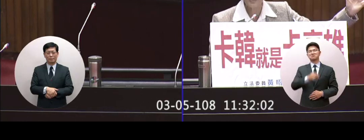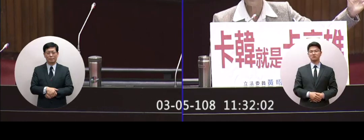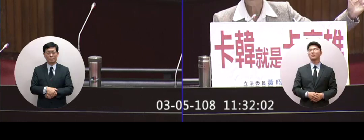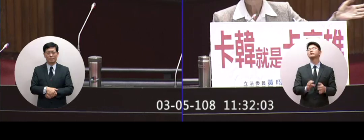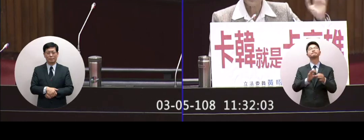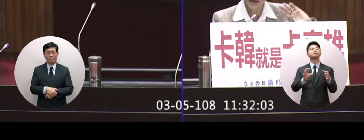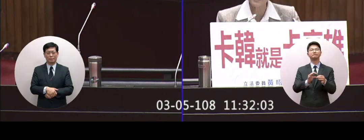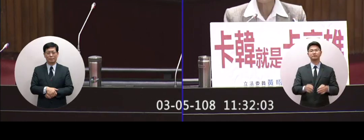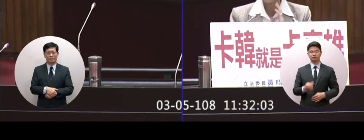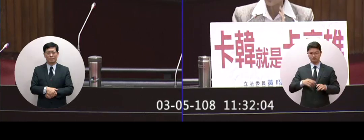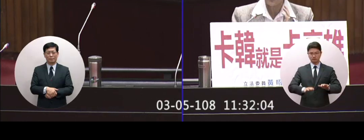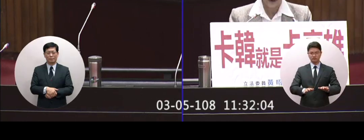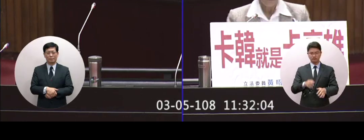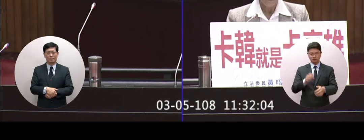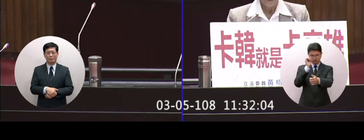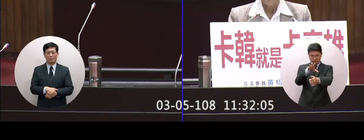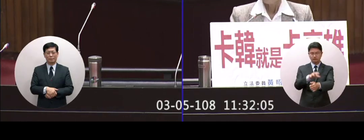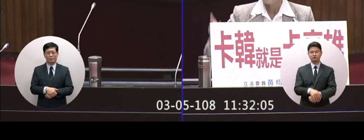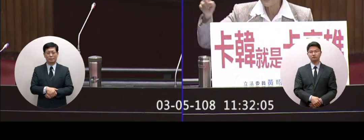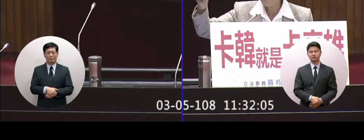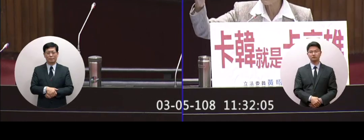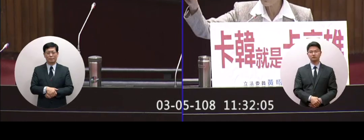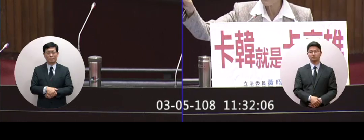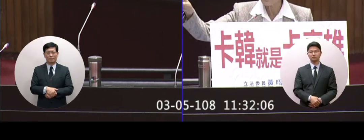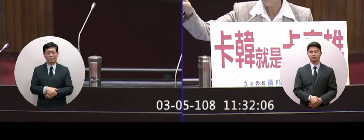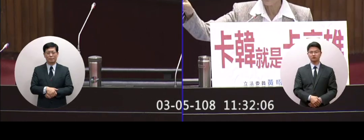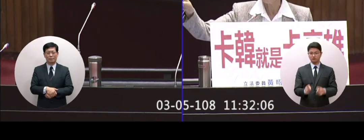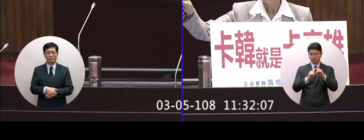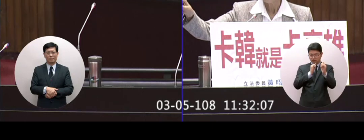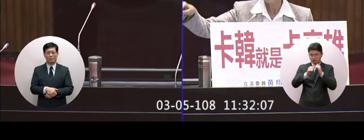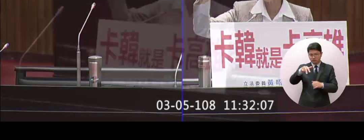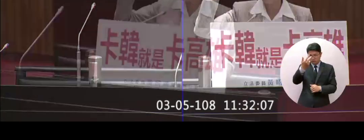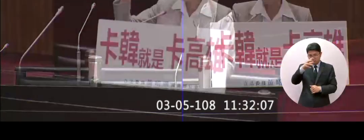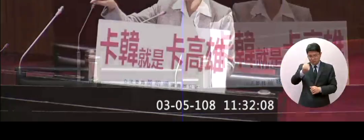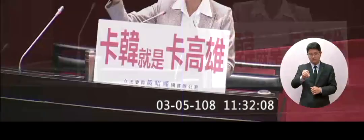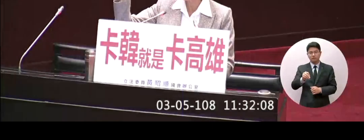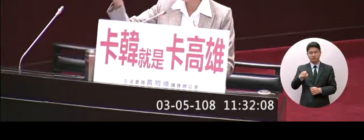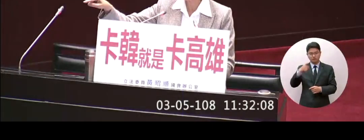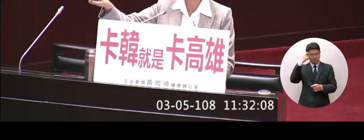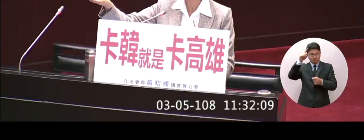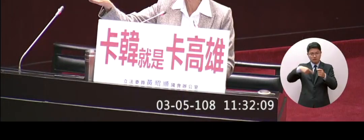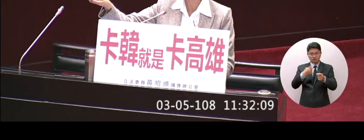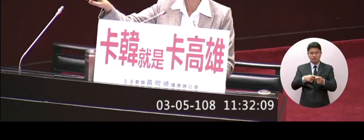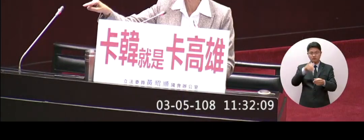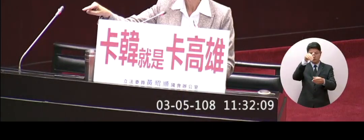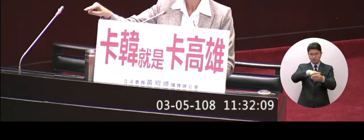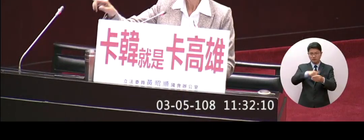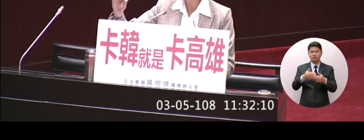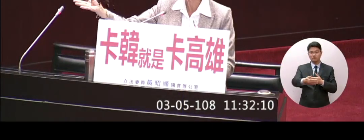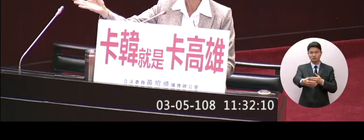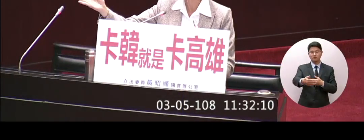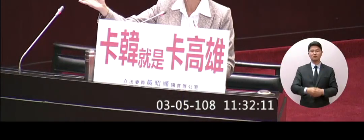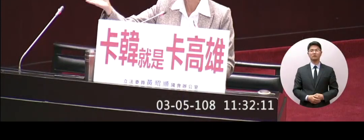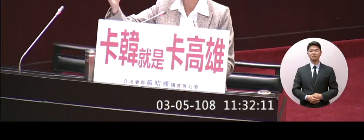有关系。我现在就告诉你，700多万的人民会在明年的投票的过程当中，